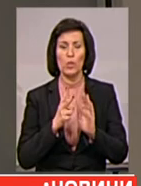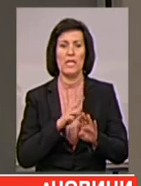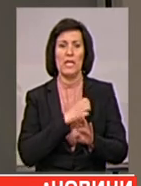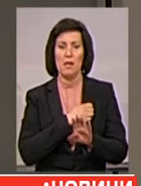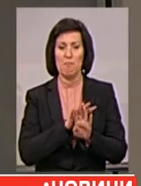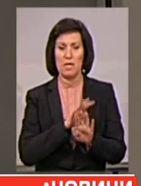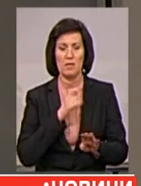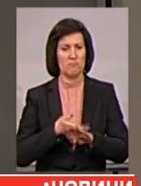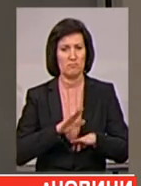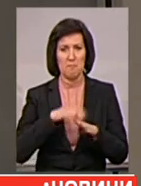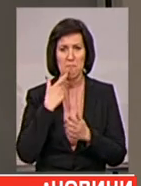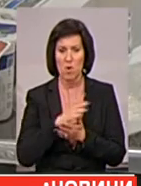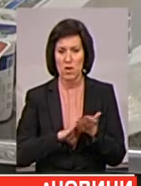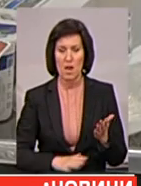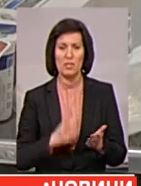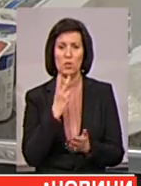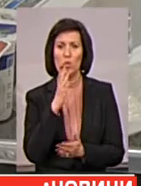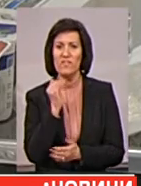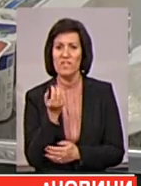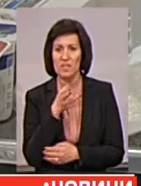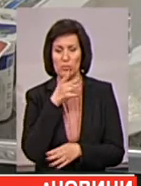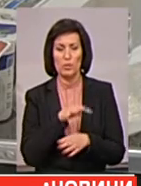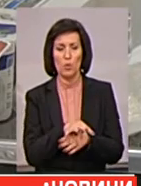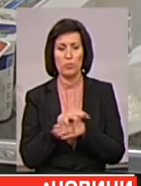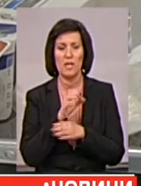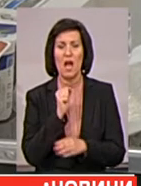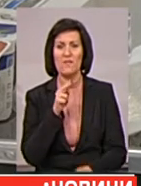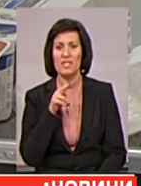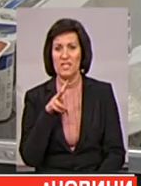Макаров зазнав важких поранень 2 квітня під час обстрілу Авдіївки бойовиками.